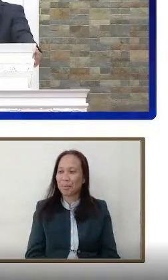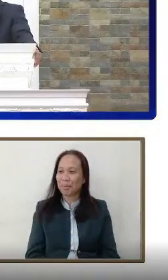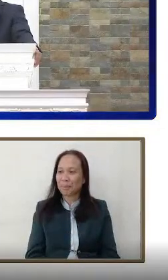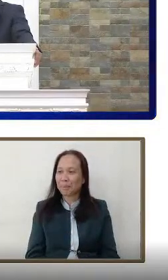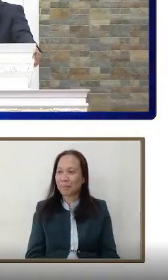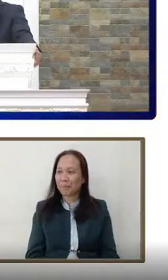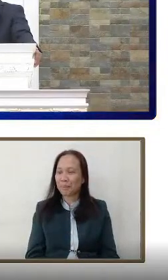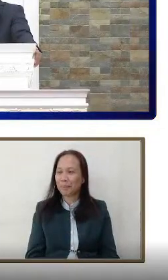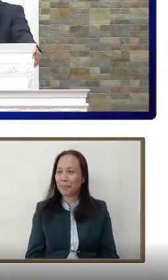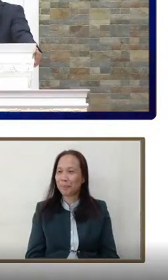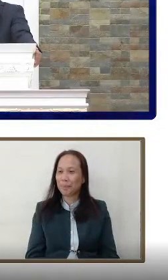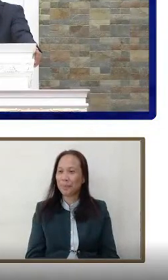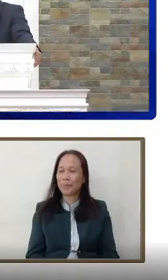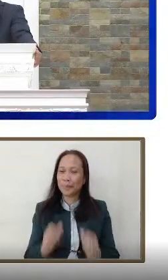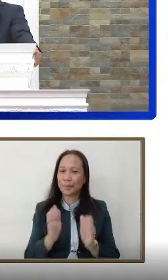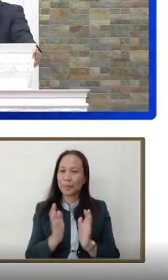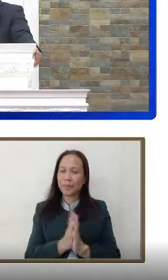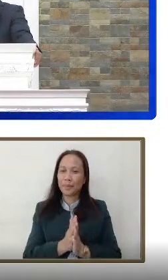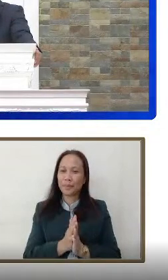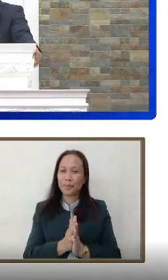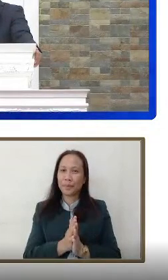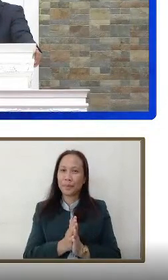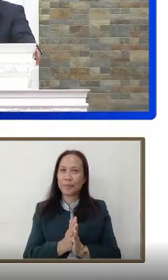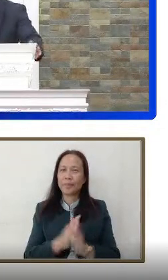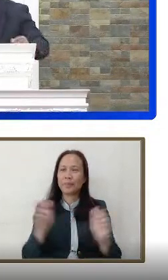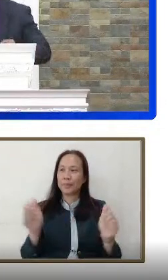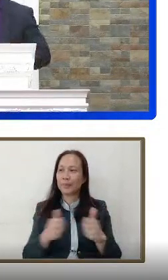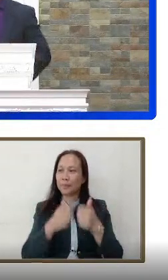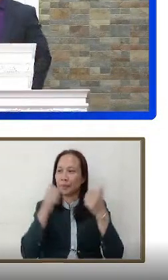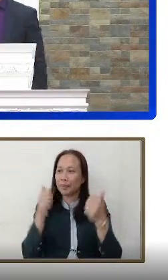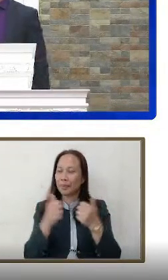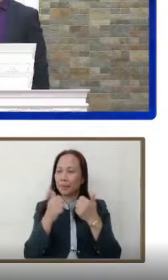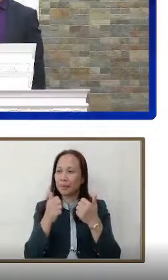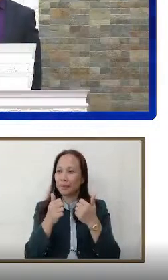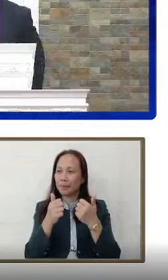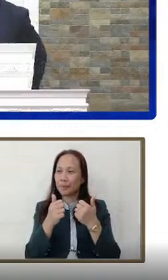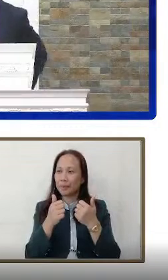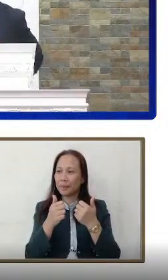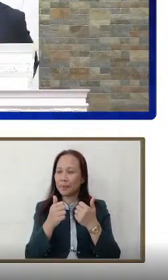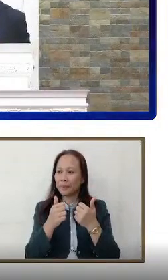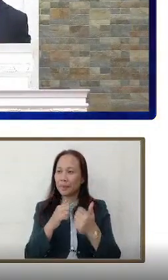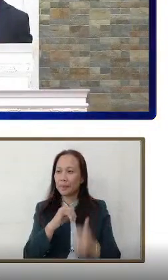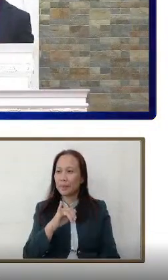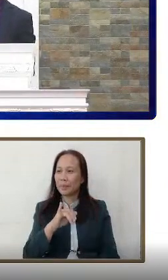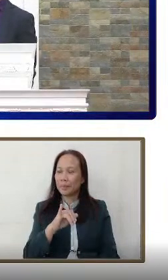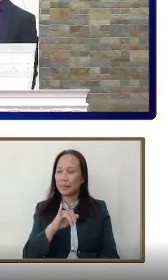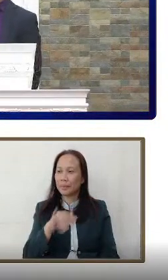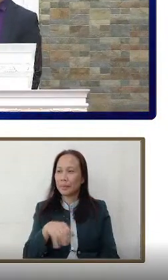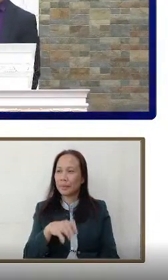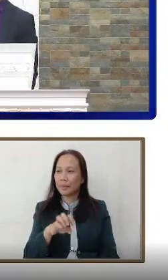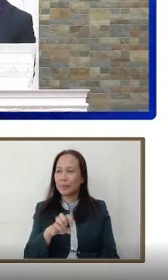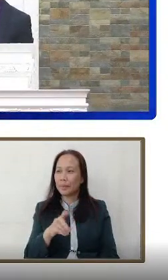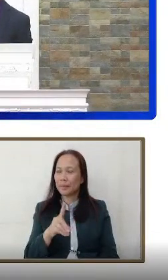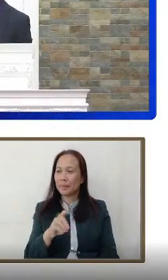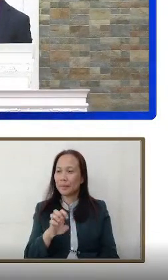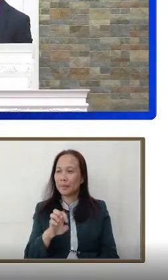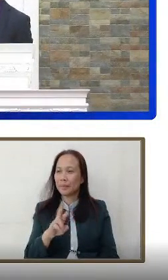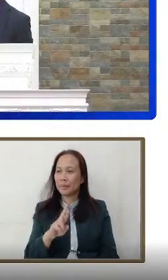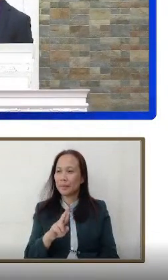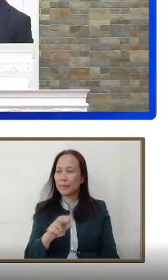alright. So, panalangin nyo mga kapatid. And then, ang anniversary nila, Jeder, ang anniversary nyo